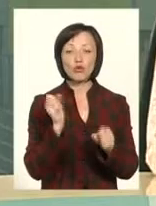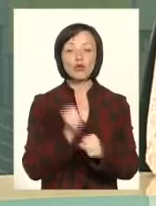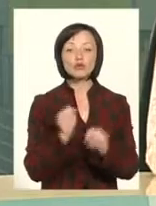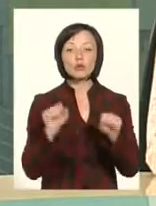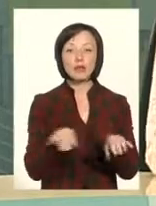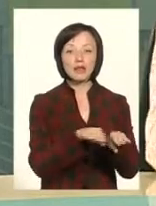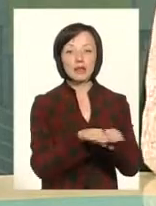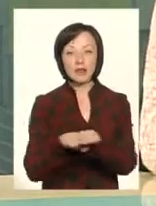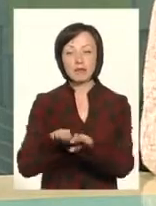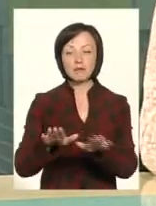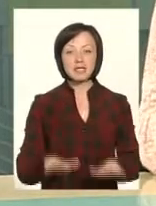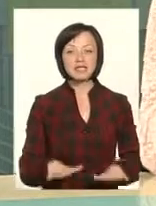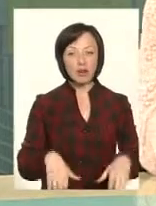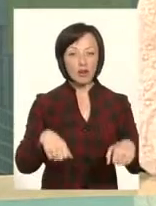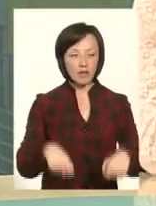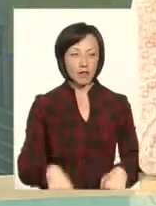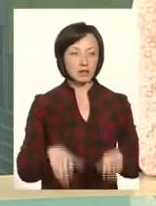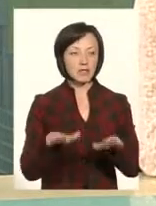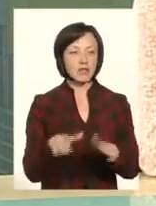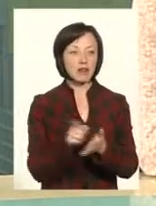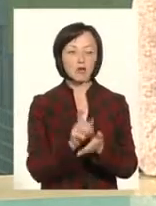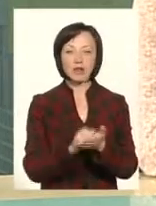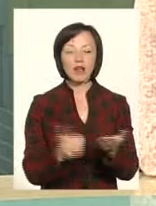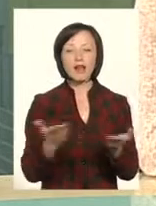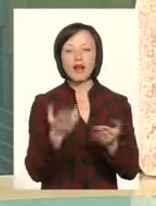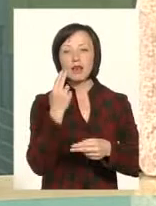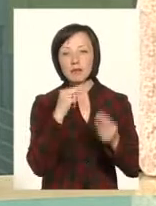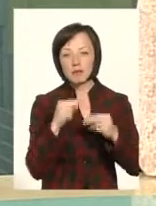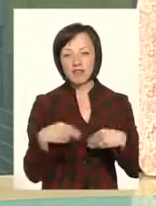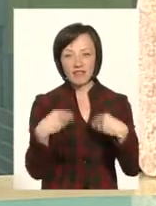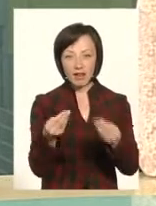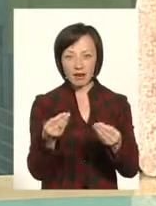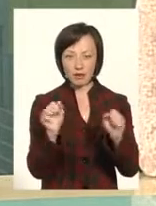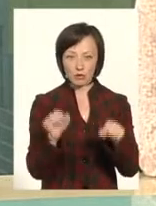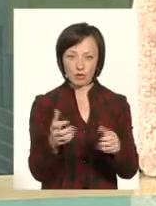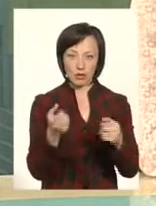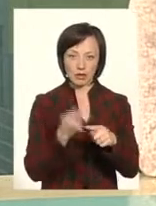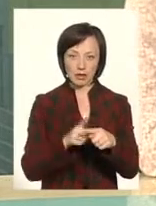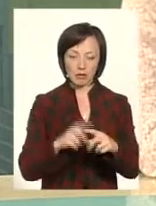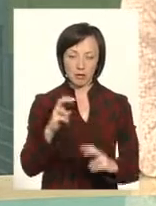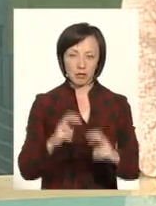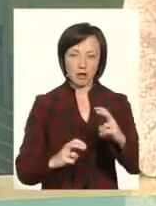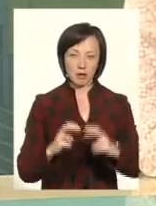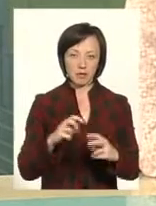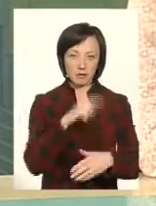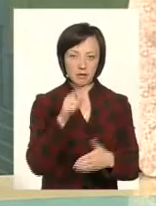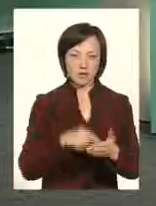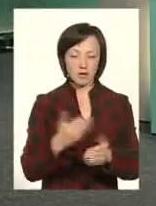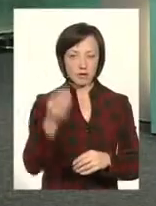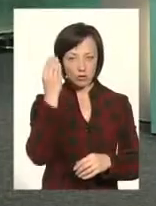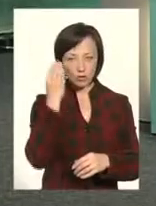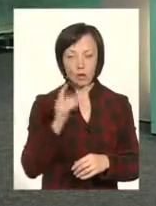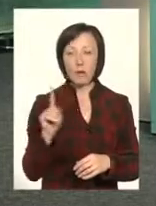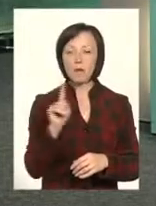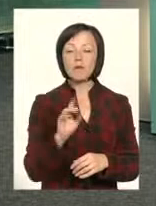на рівні місцевої влади і місцевих податків? Які преференції можуть отримати такі підприємства, на вашу думку? Якщо стосується